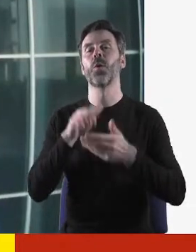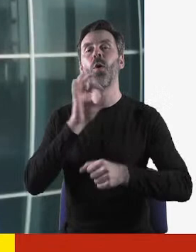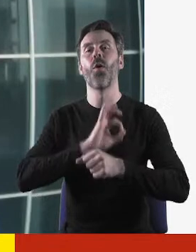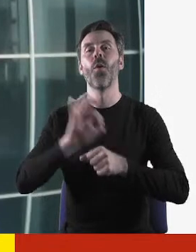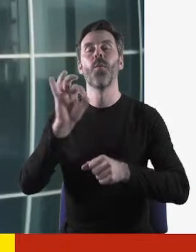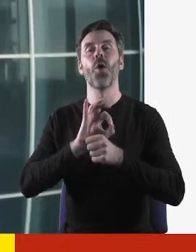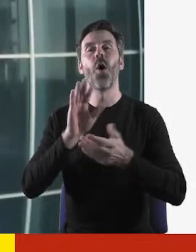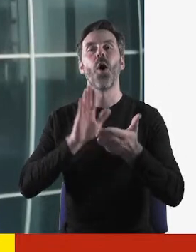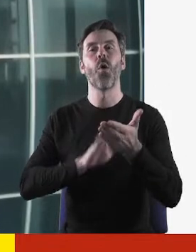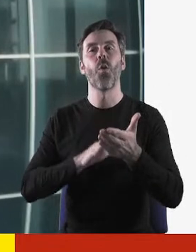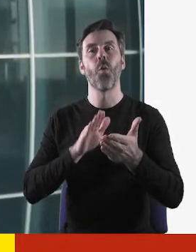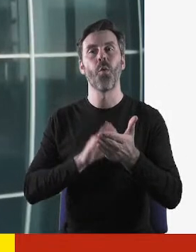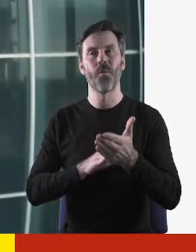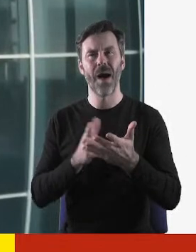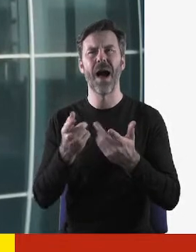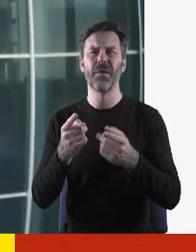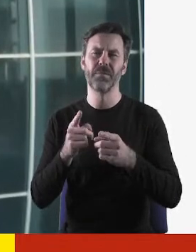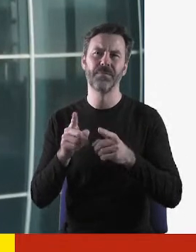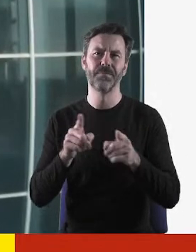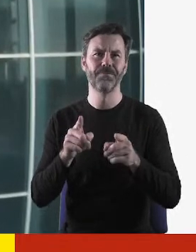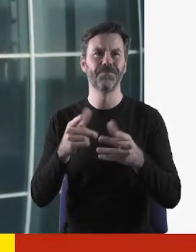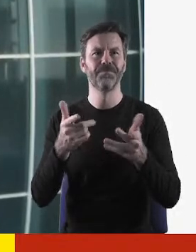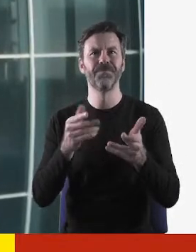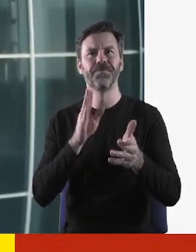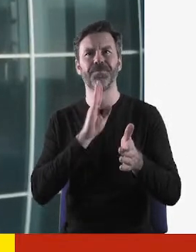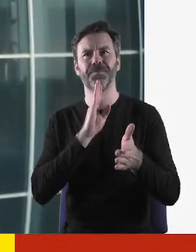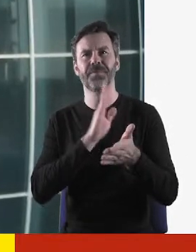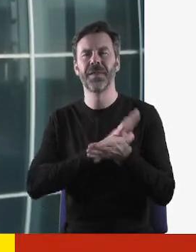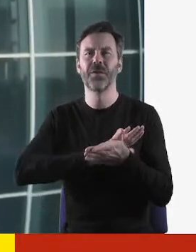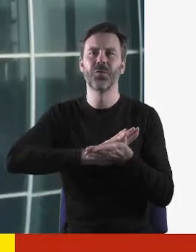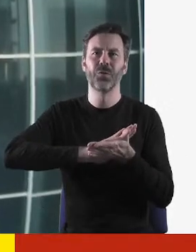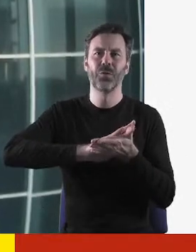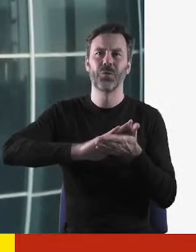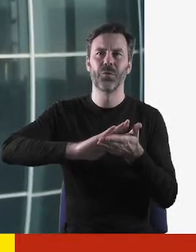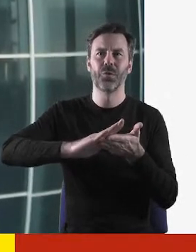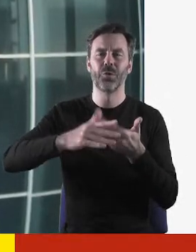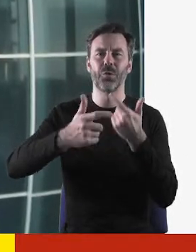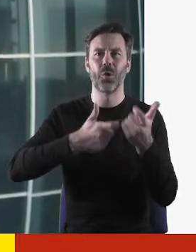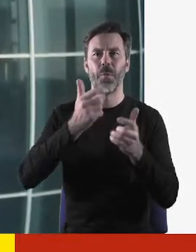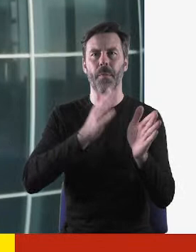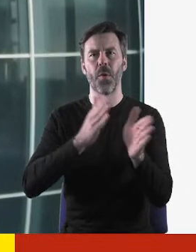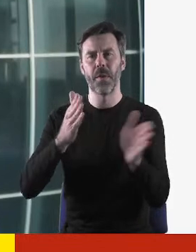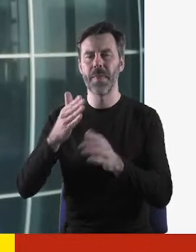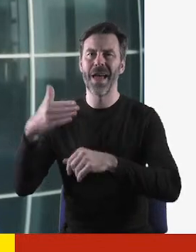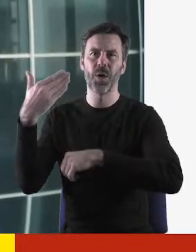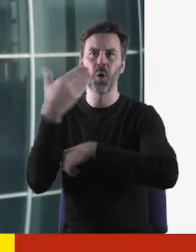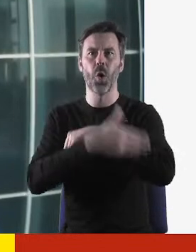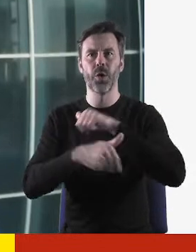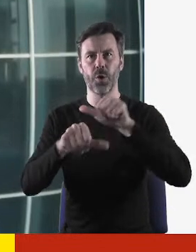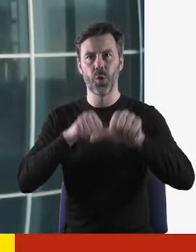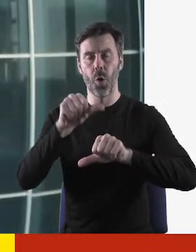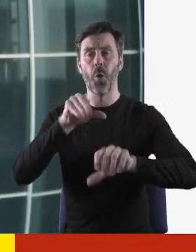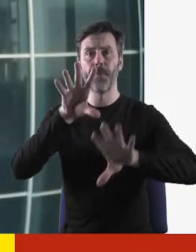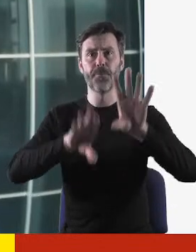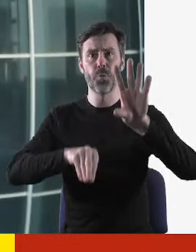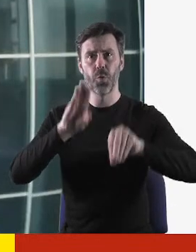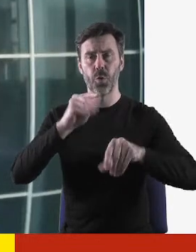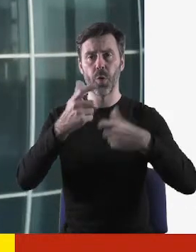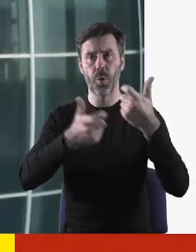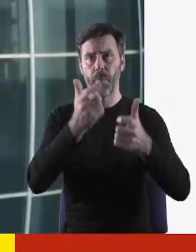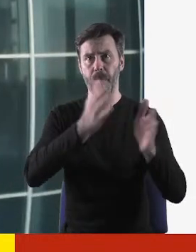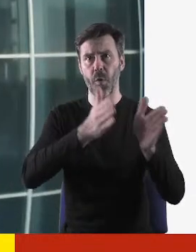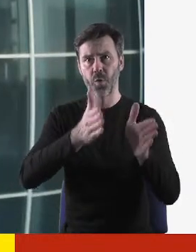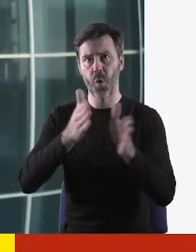z kategorii tych czyszczących, które zbliżają się zwykle pod koniec roku budżetowego i one pozwalają